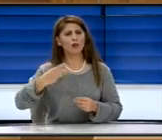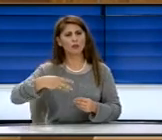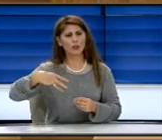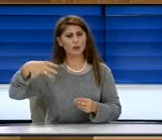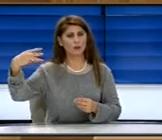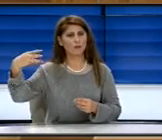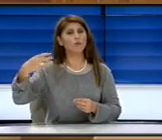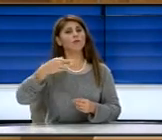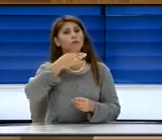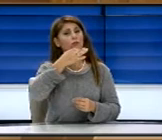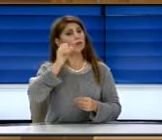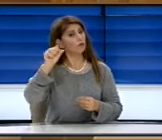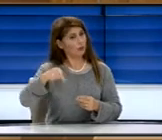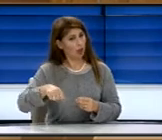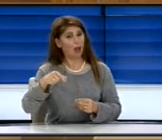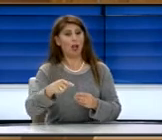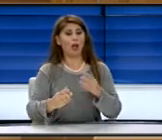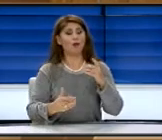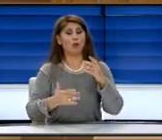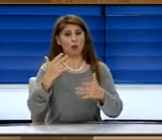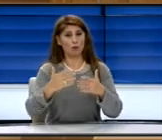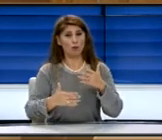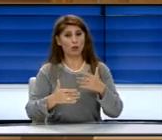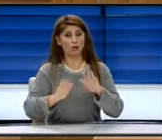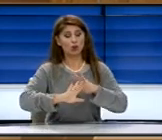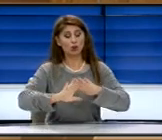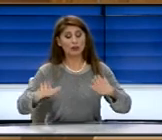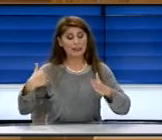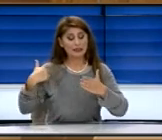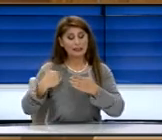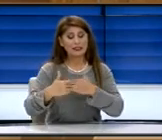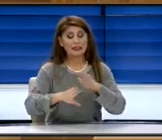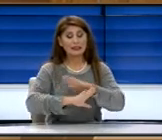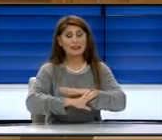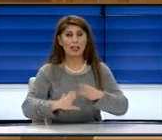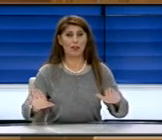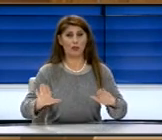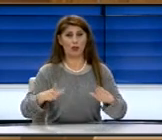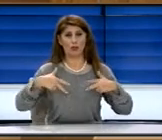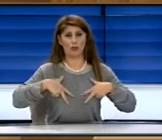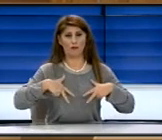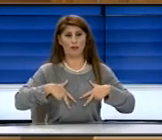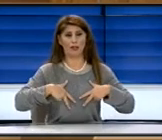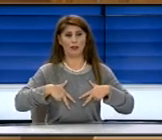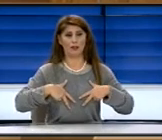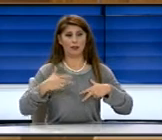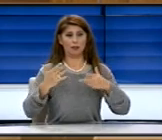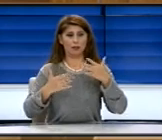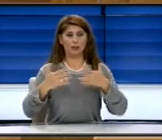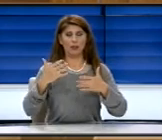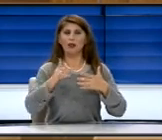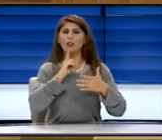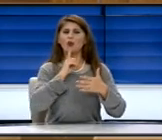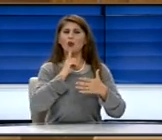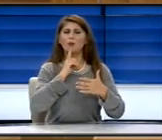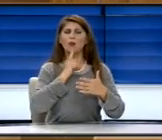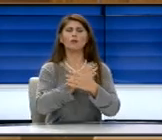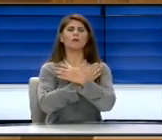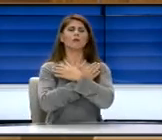να υπερθεματίζουν ότι αυτός ο προϋπολογισμός είναι ο τελευταίος της κυβέρνησης Μητσοτάκη, κάτι σαν εξώδιο